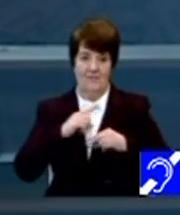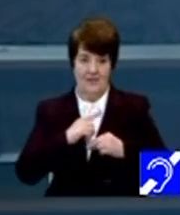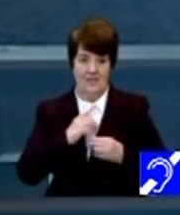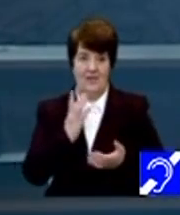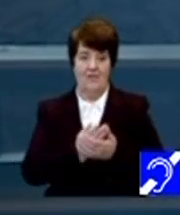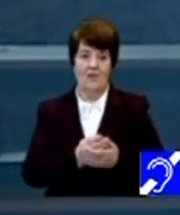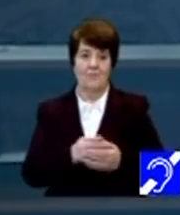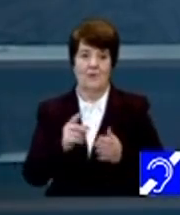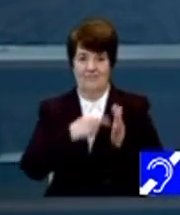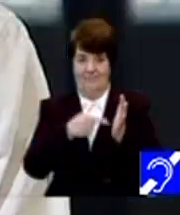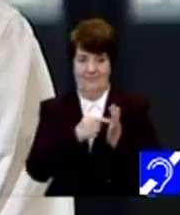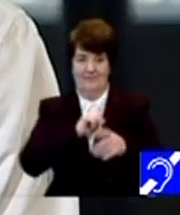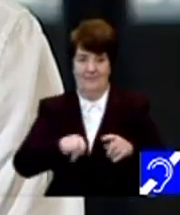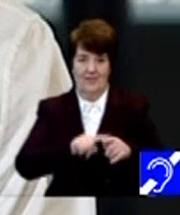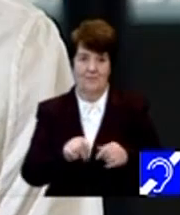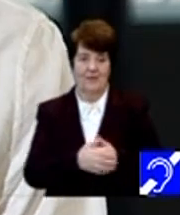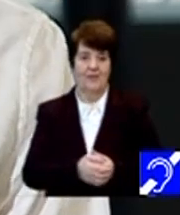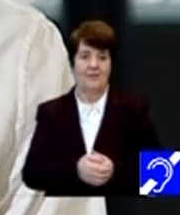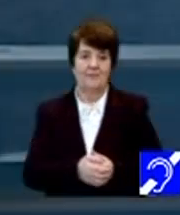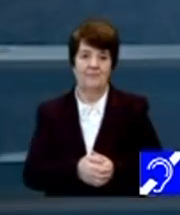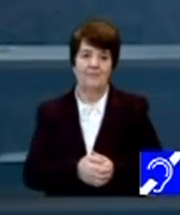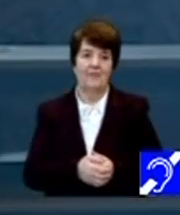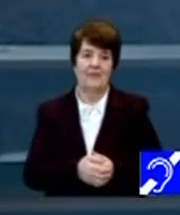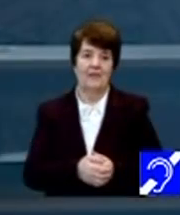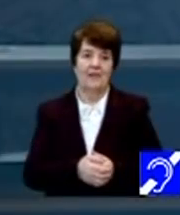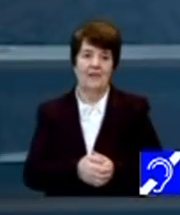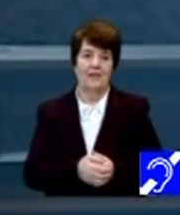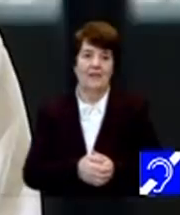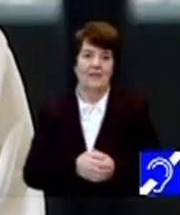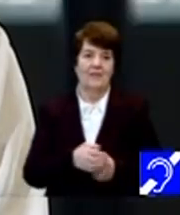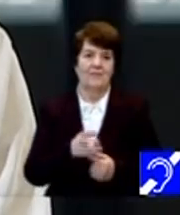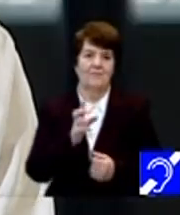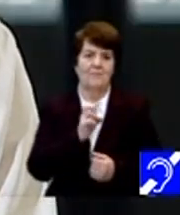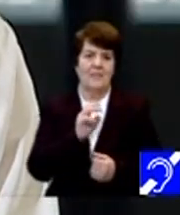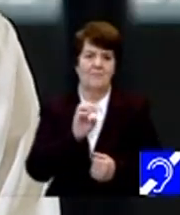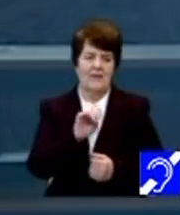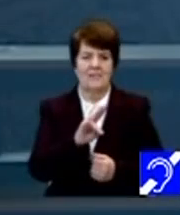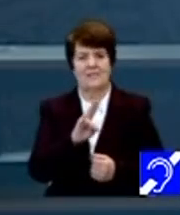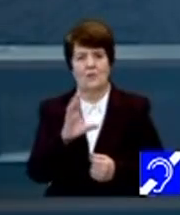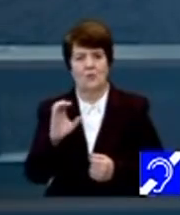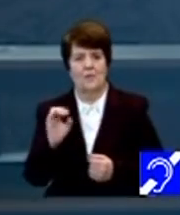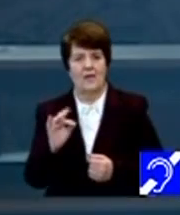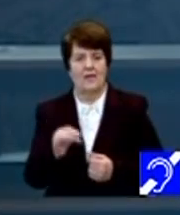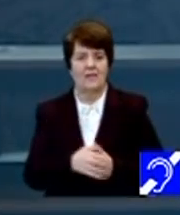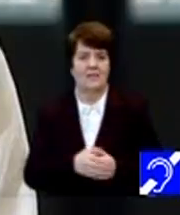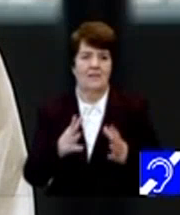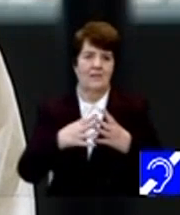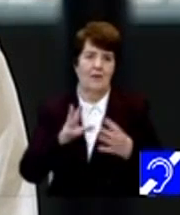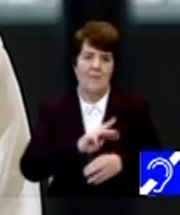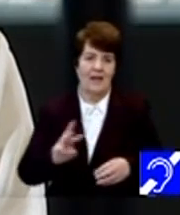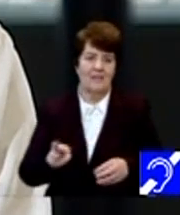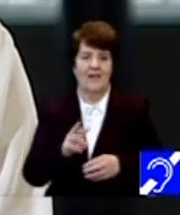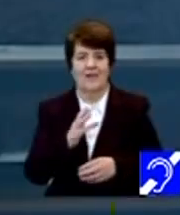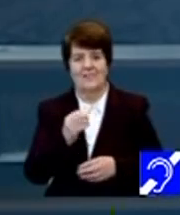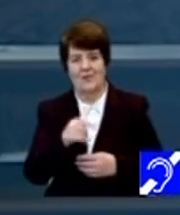La final avem un test rapid, îmi răspuns repede cu da sau ba. Hai. Deci, Superman sau Batman? Batman. Milionar